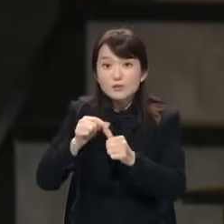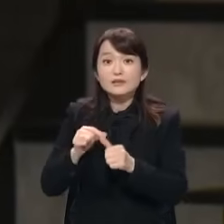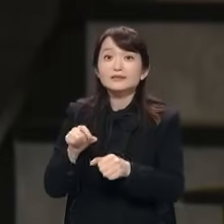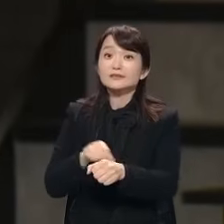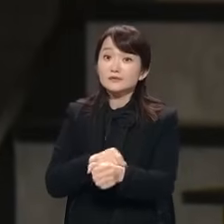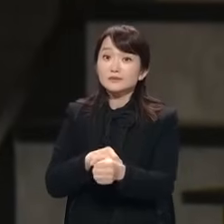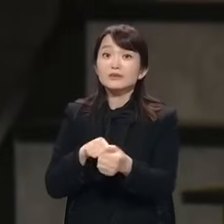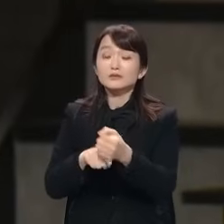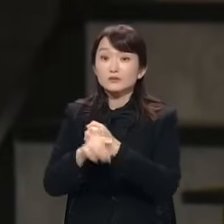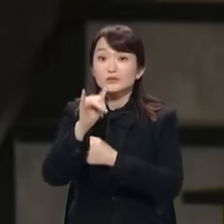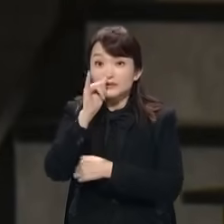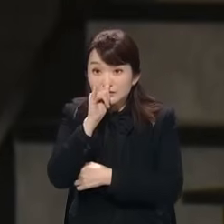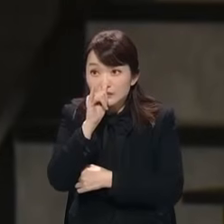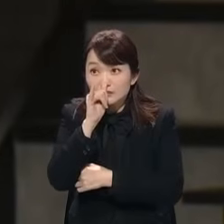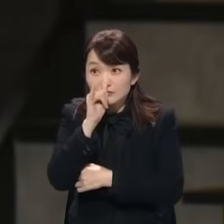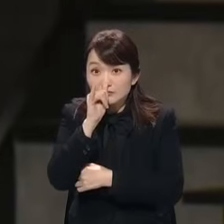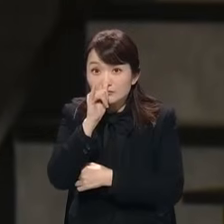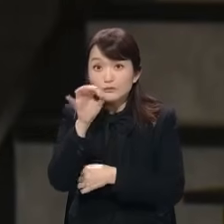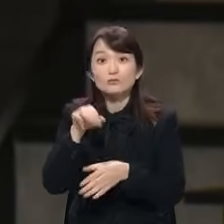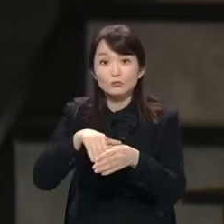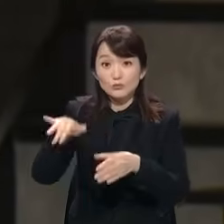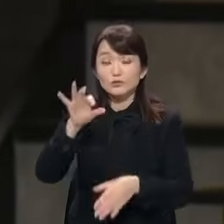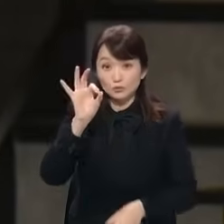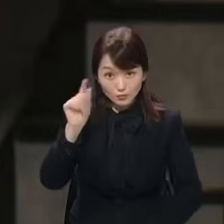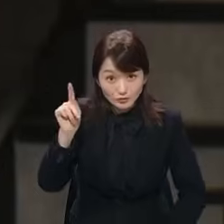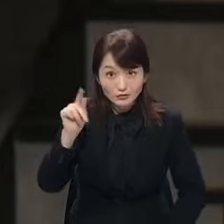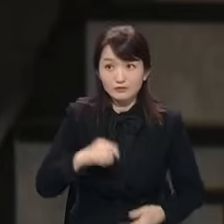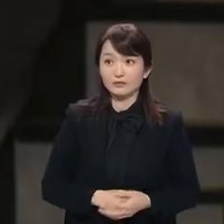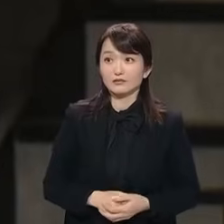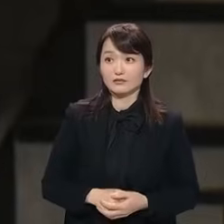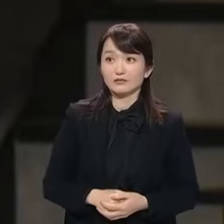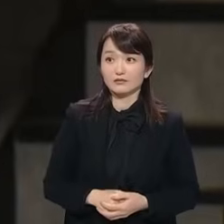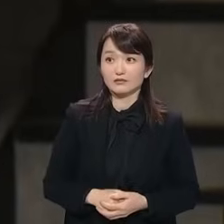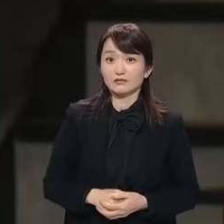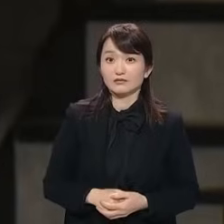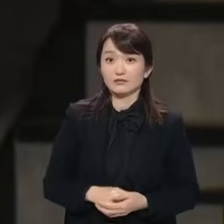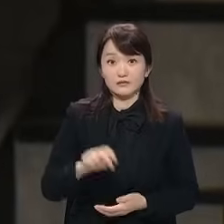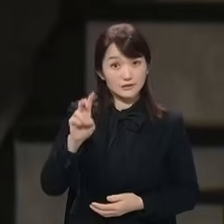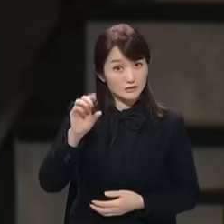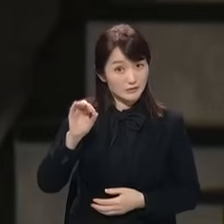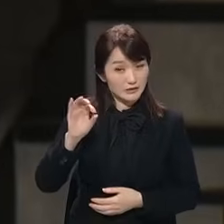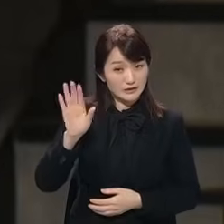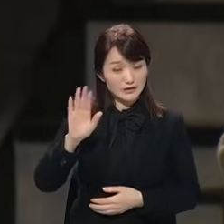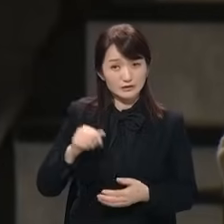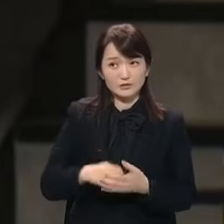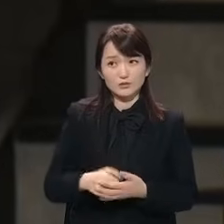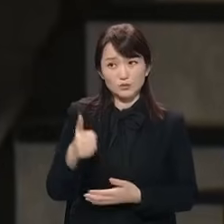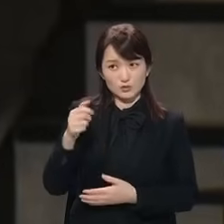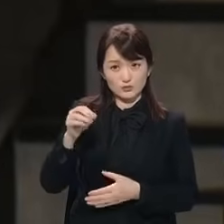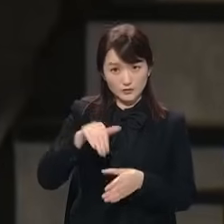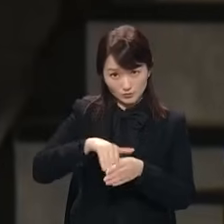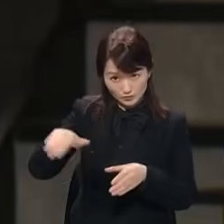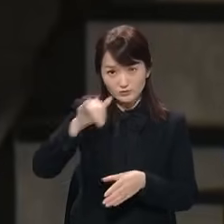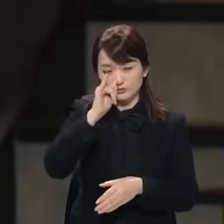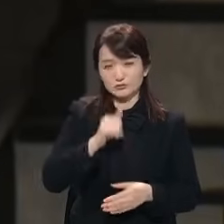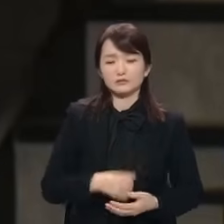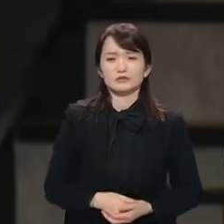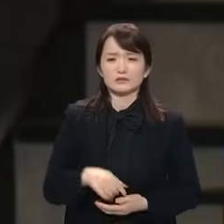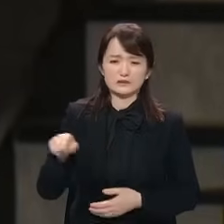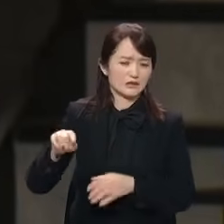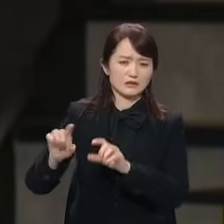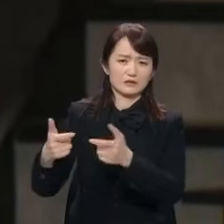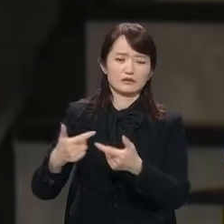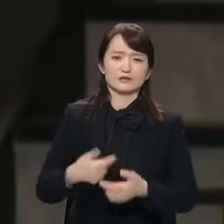별한 사이 있으면 그 이렇게 할 수도 있어요 20 20만 원이 아니라 그건 50만 원을 갖다 줄 수도 있어요 그런데 그게